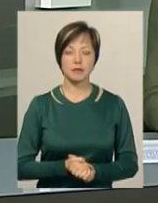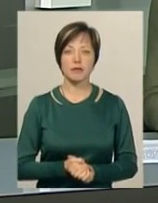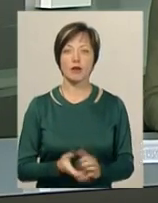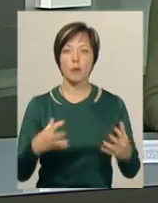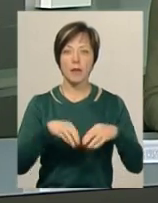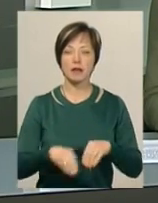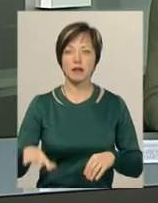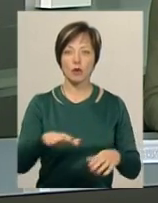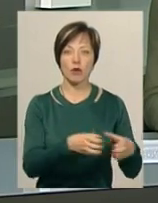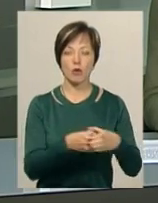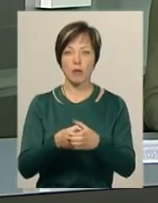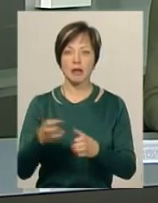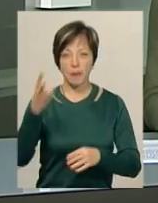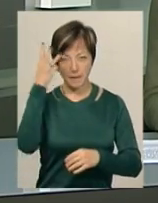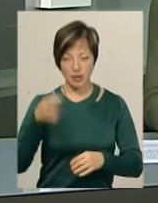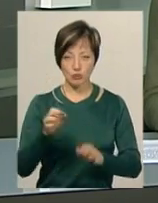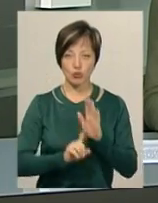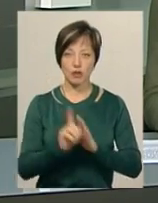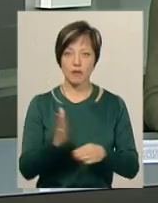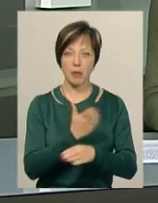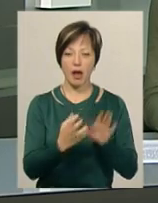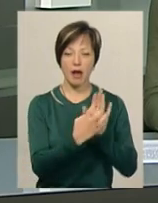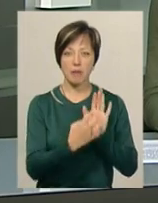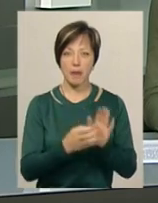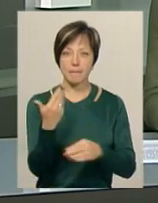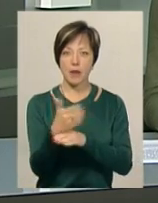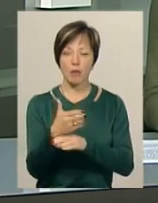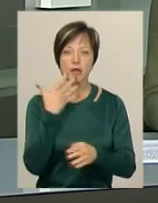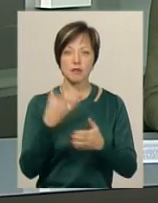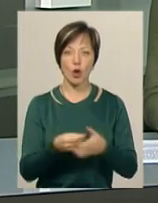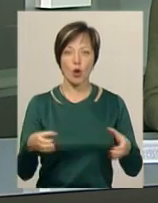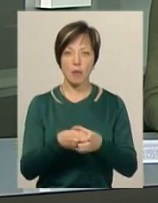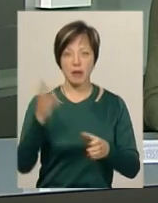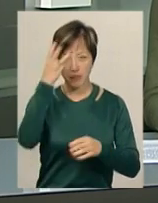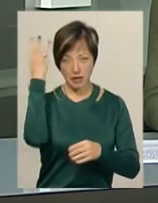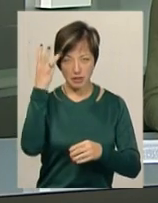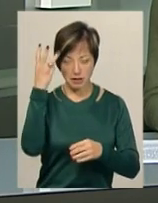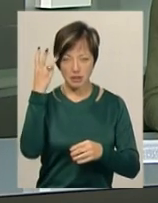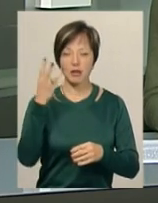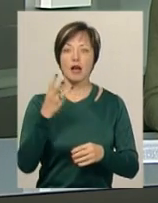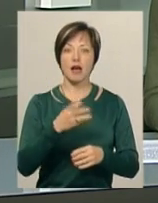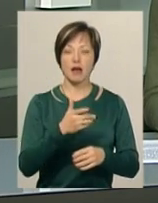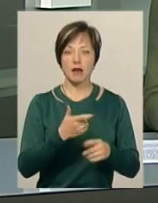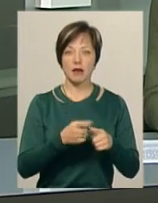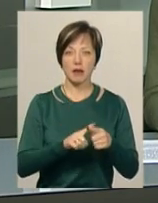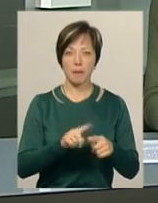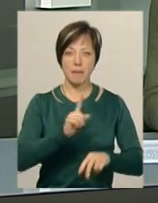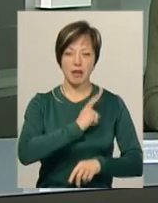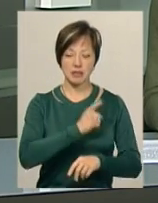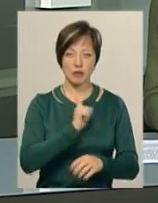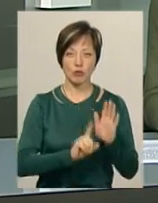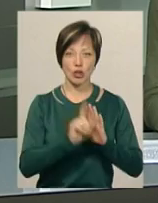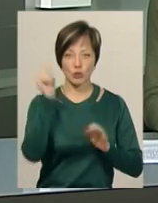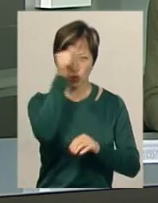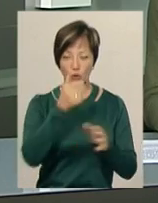Об'єднані територіальні громади Хмельниччини почали виготовляти герби і прапори своїх громад. Хмельницькі геральдисти Валентин та Сергій Ільїнський від